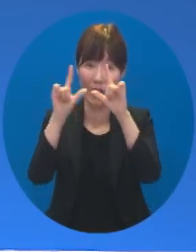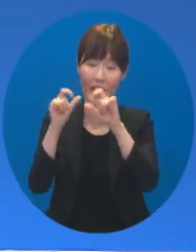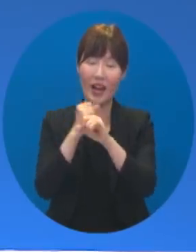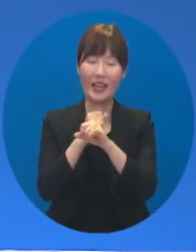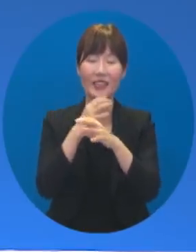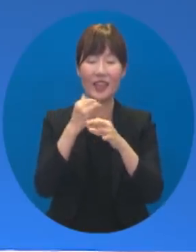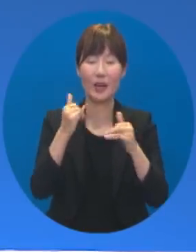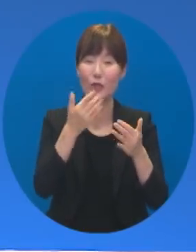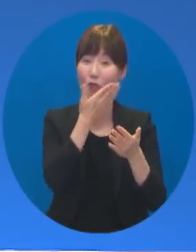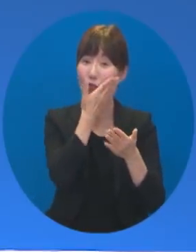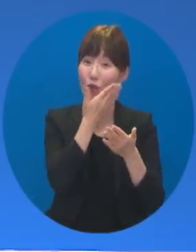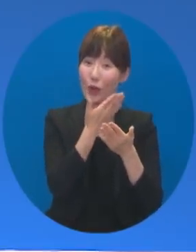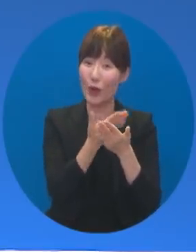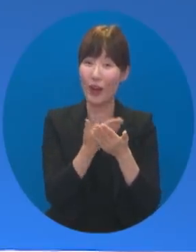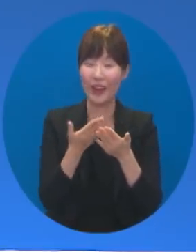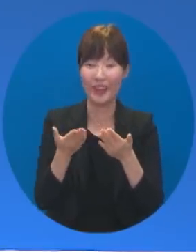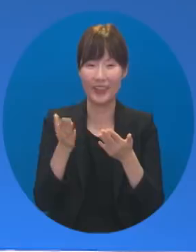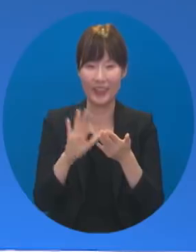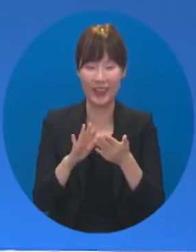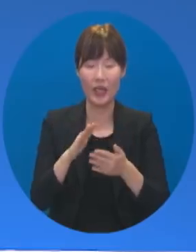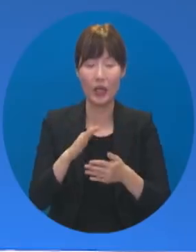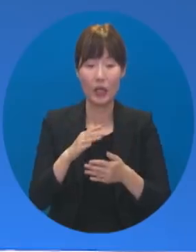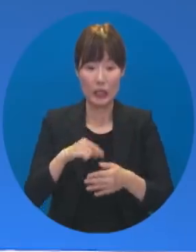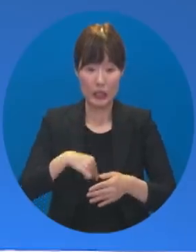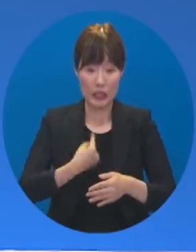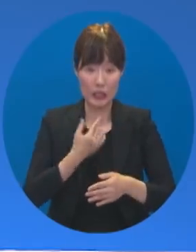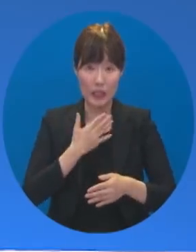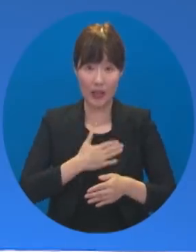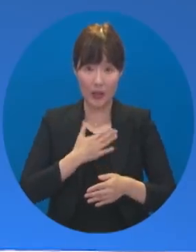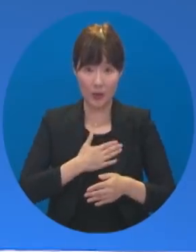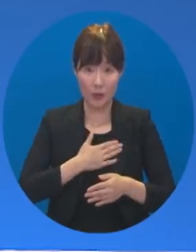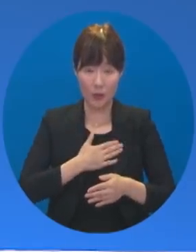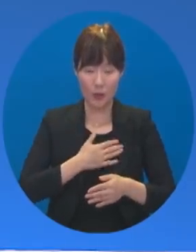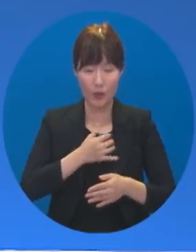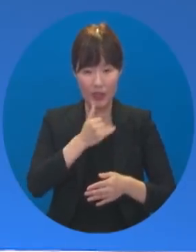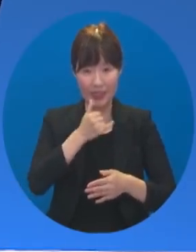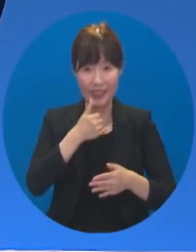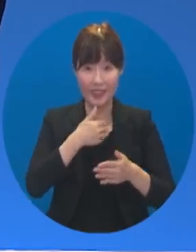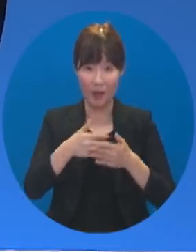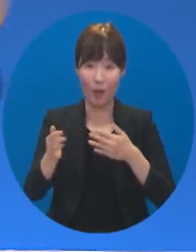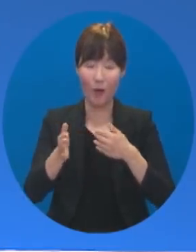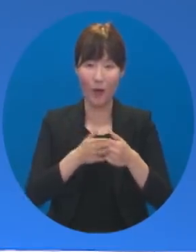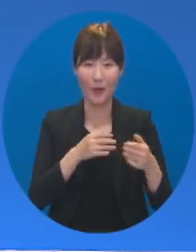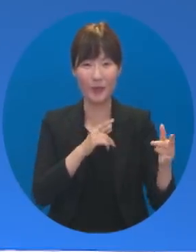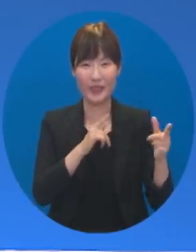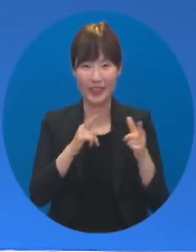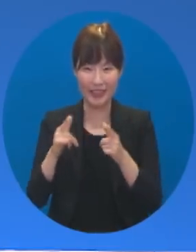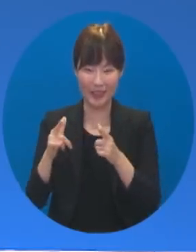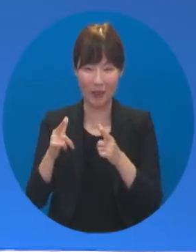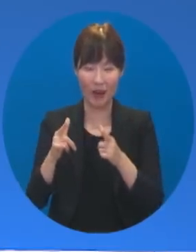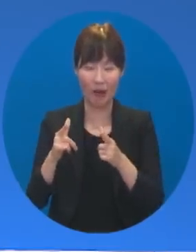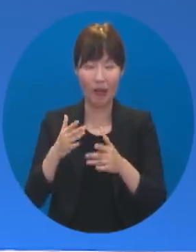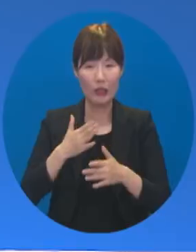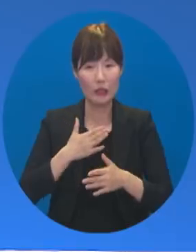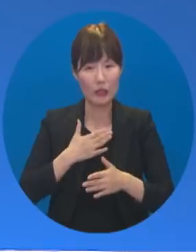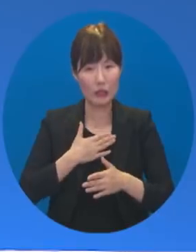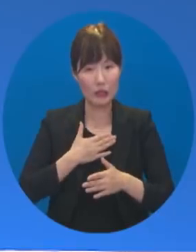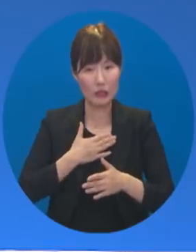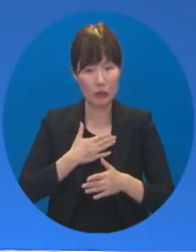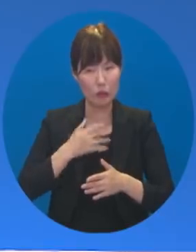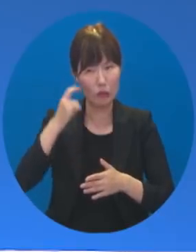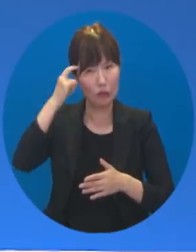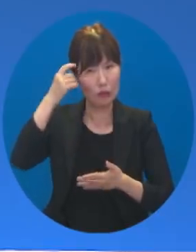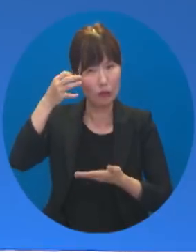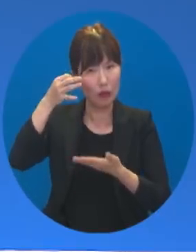자신이 알고 있는 어떤 그런 경험들과 자신의 어떤 그 가치관들이